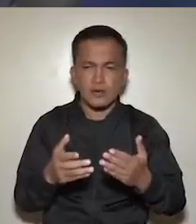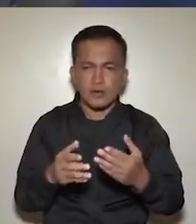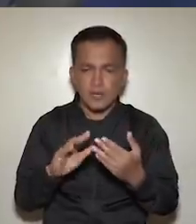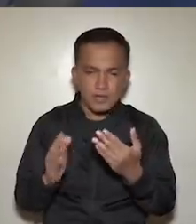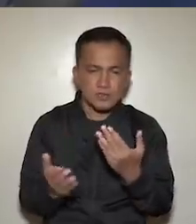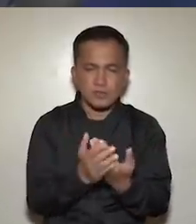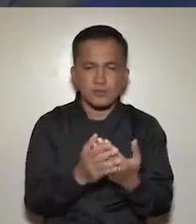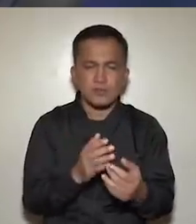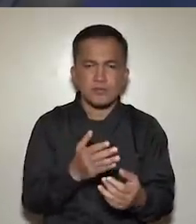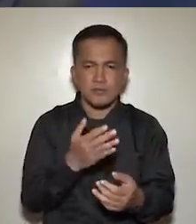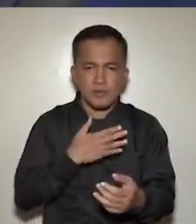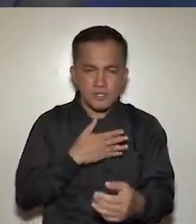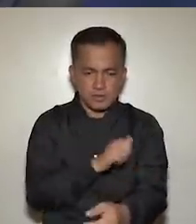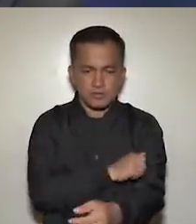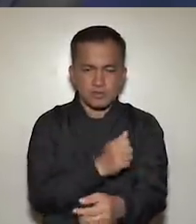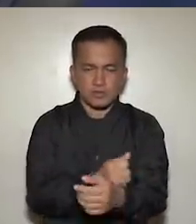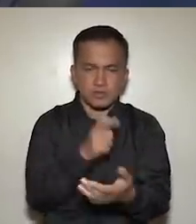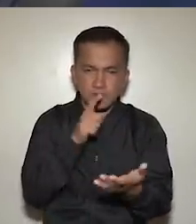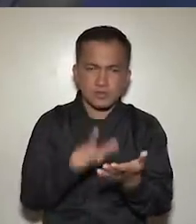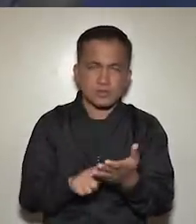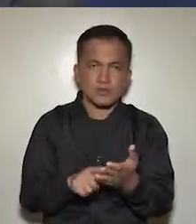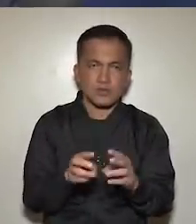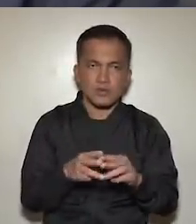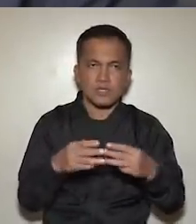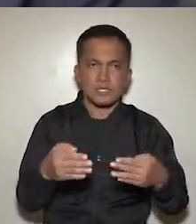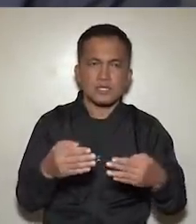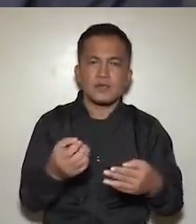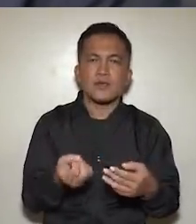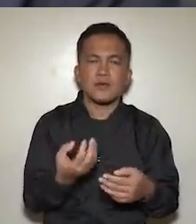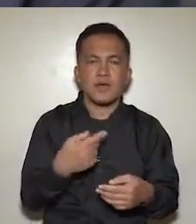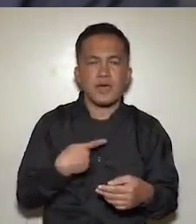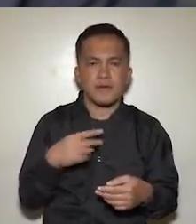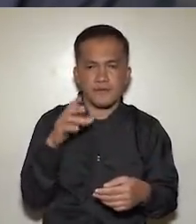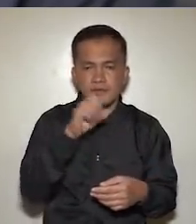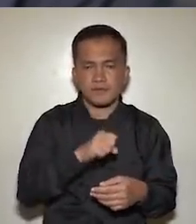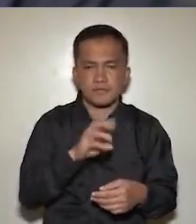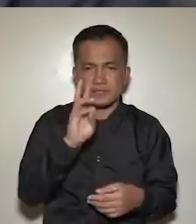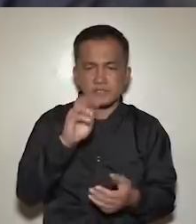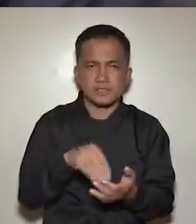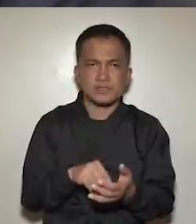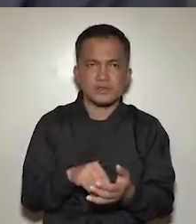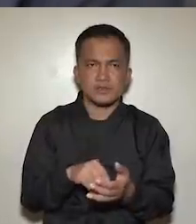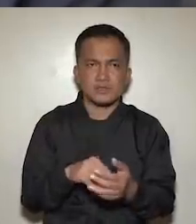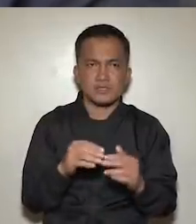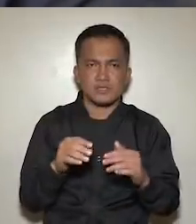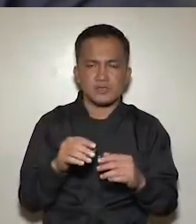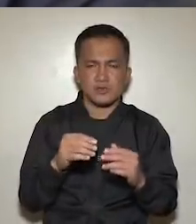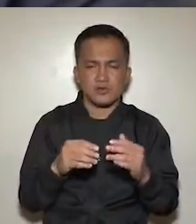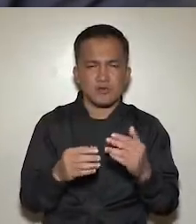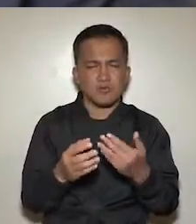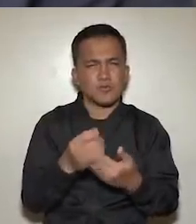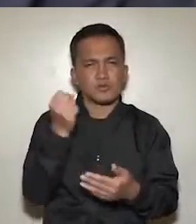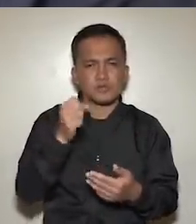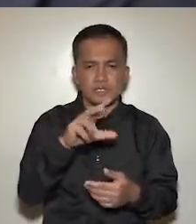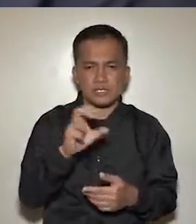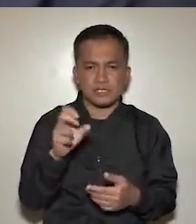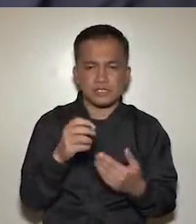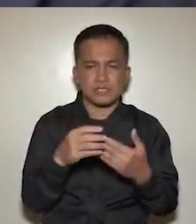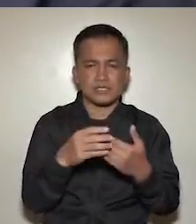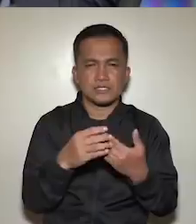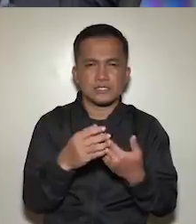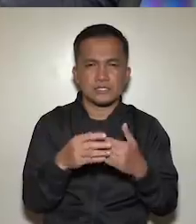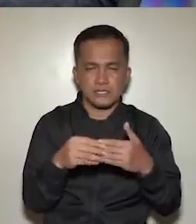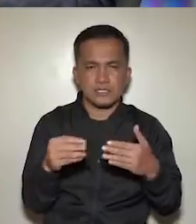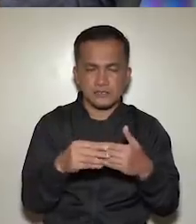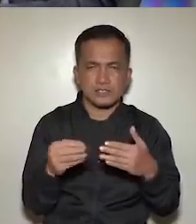am attaching my authorization letter. In my wallet, I have approximately $6,000 and almost